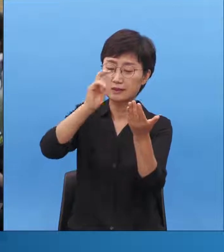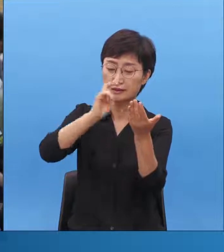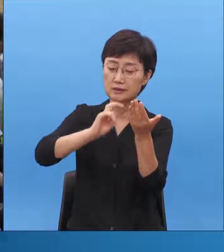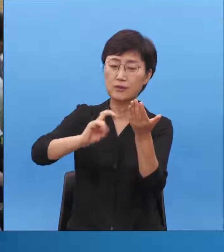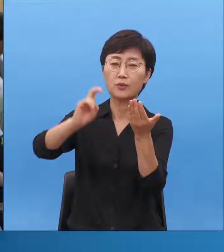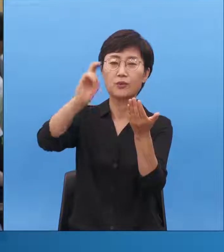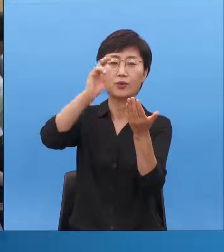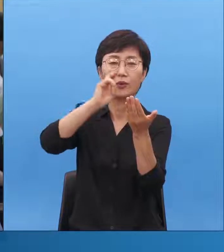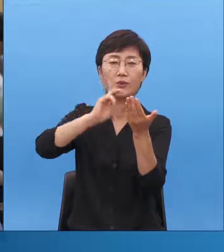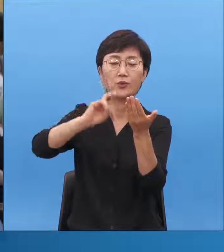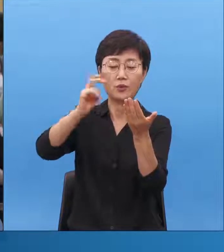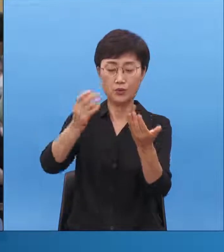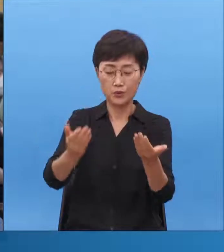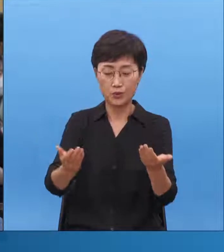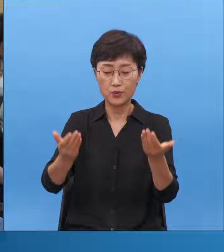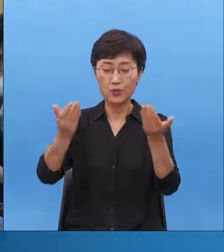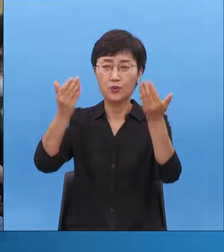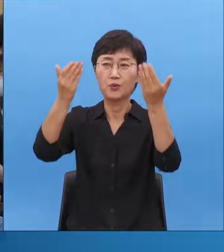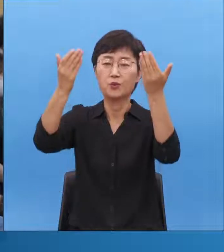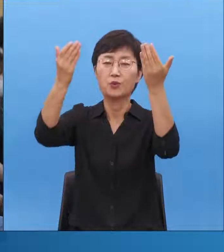구주를